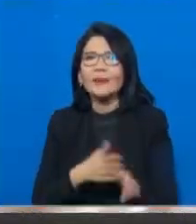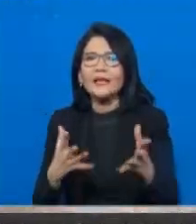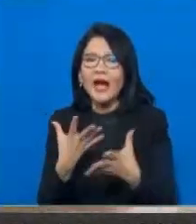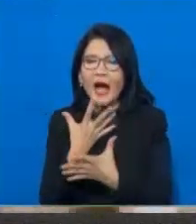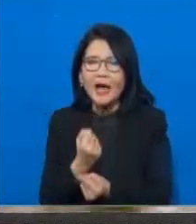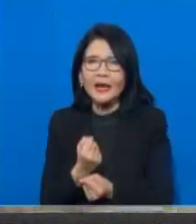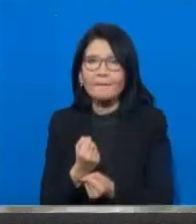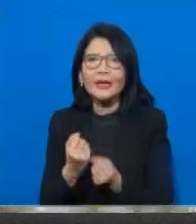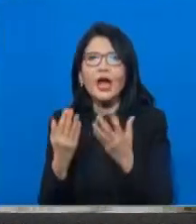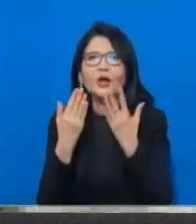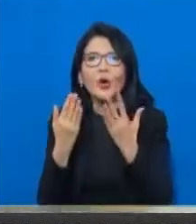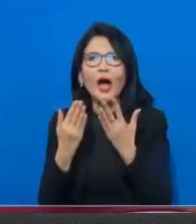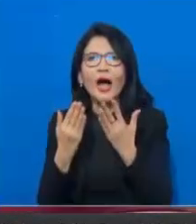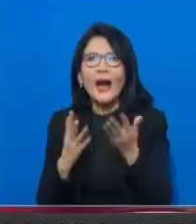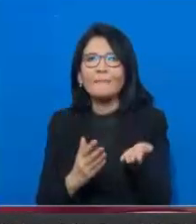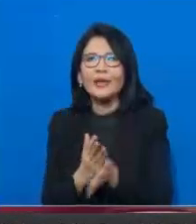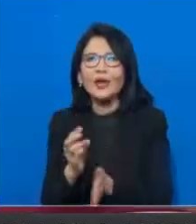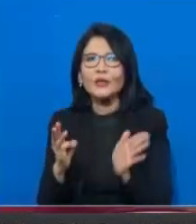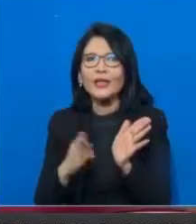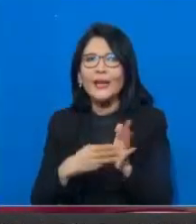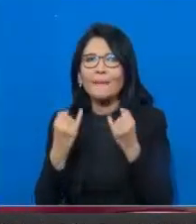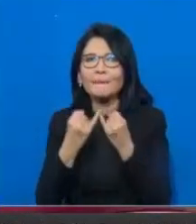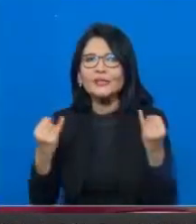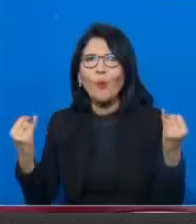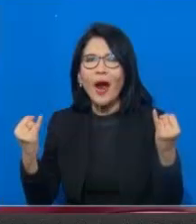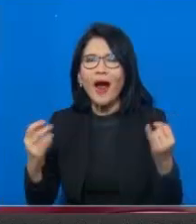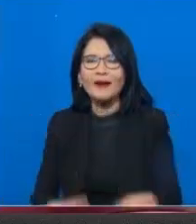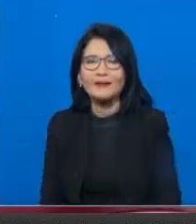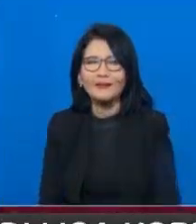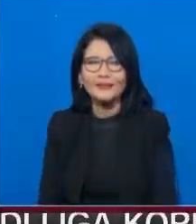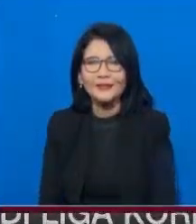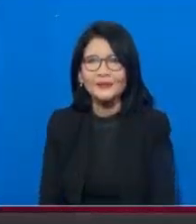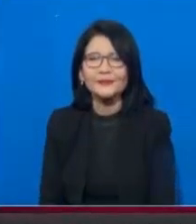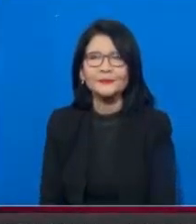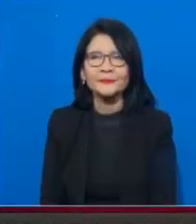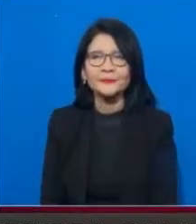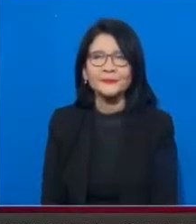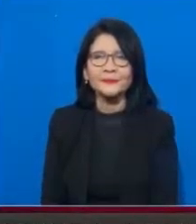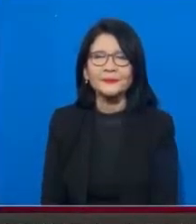lewat misoa. Gancar Wicaksono, Miki Peresia, Surabaya, Jawa Timur.